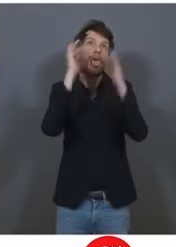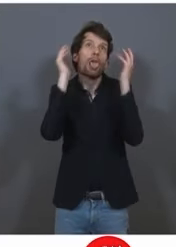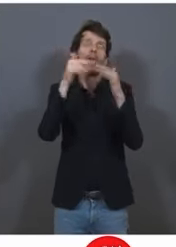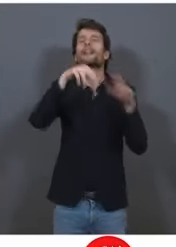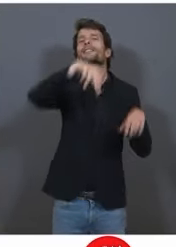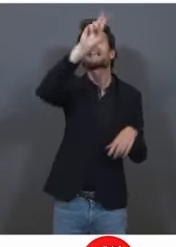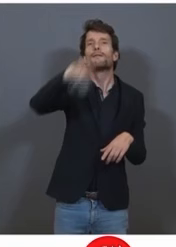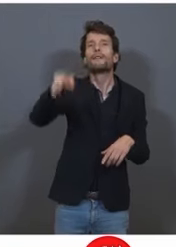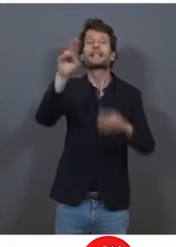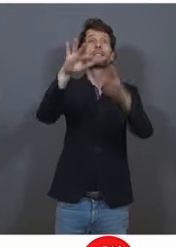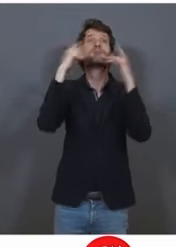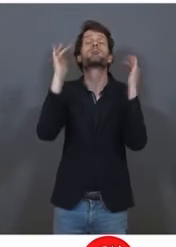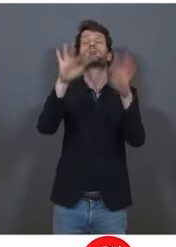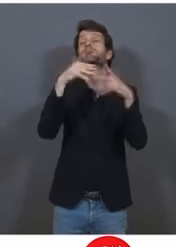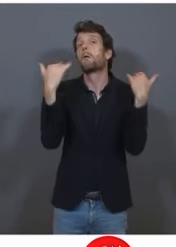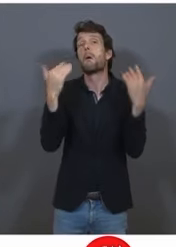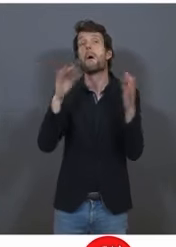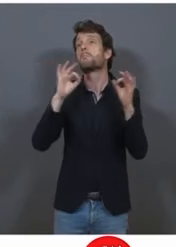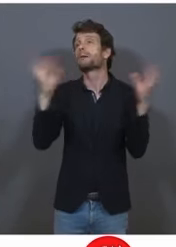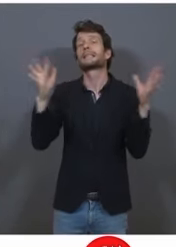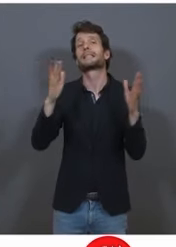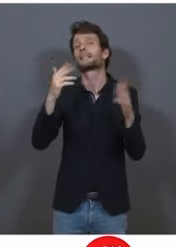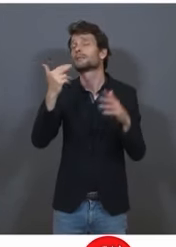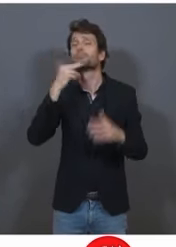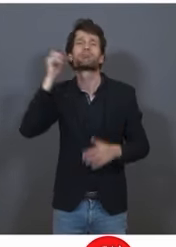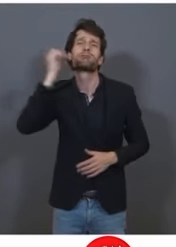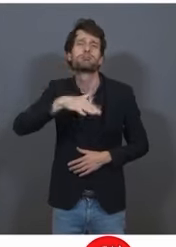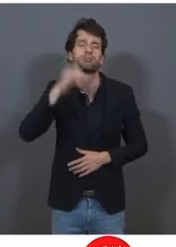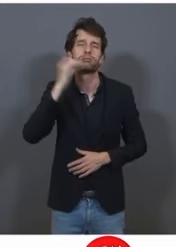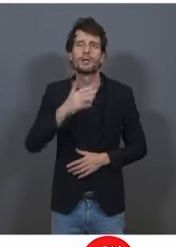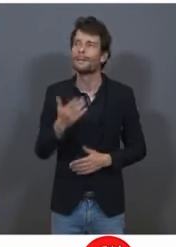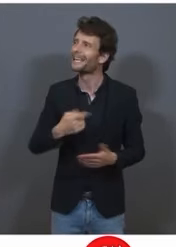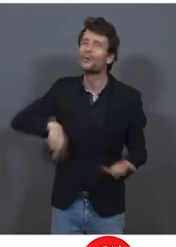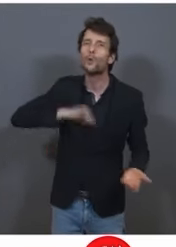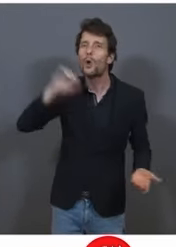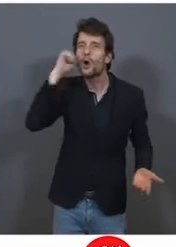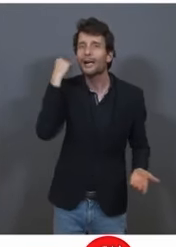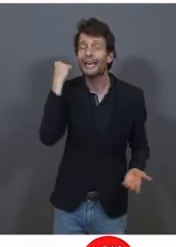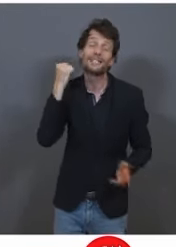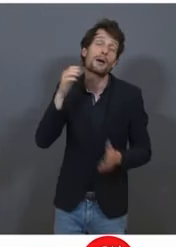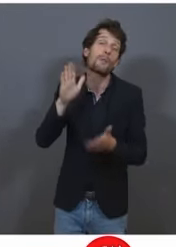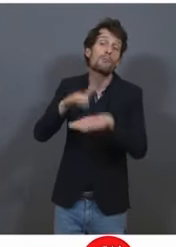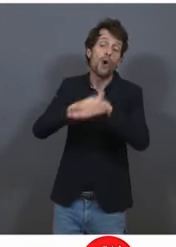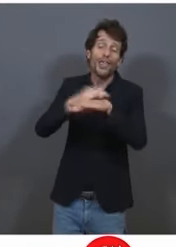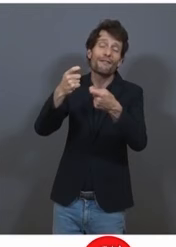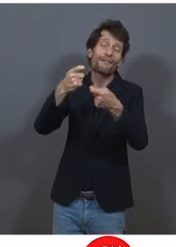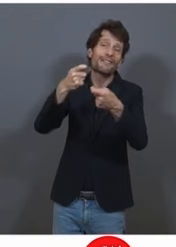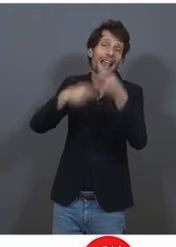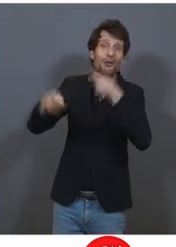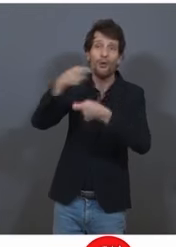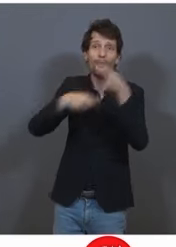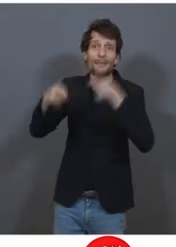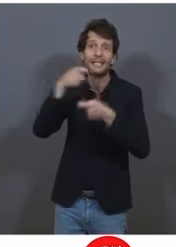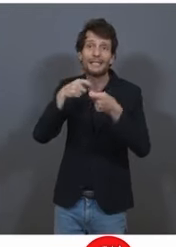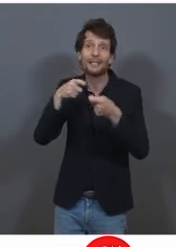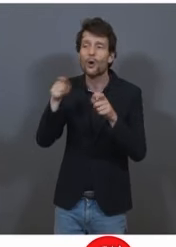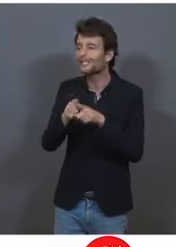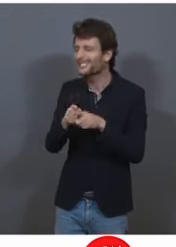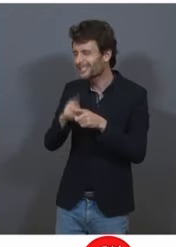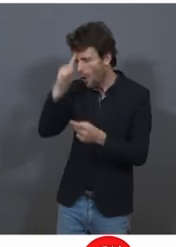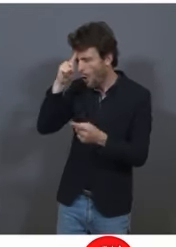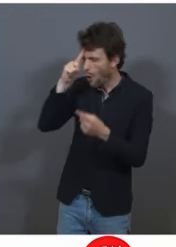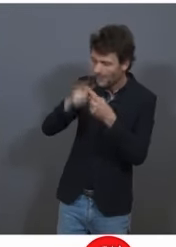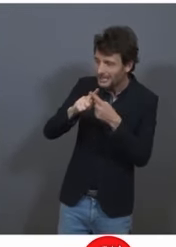mais commune, nous déplorons que pour des considérations économiques, peut-être du fait d'un manque d'ambition culturelle de nos amis et